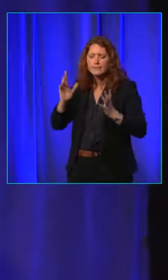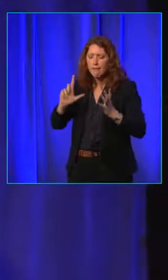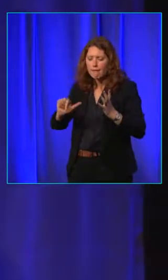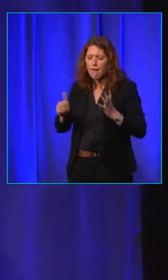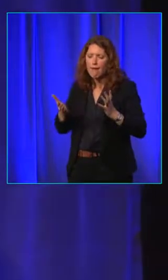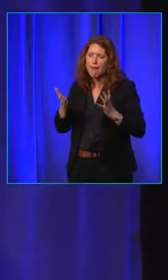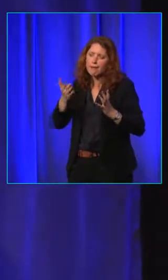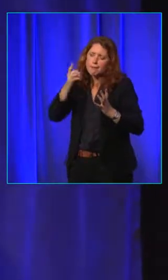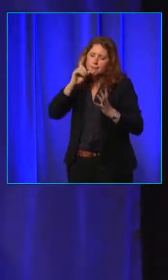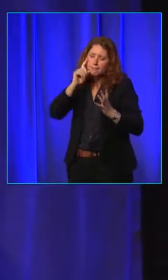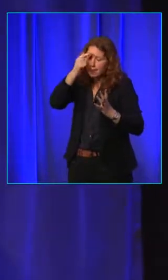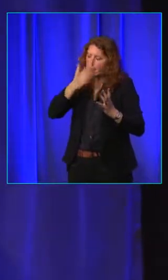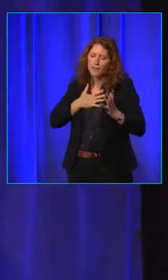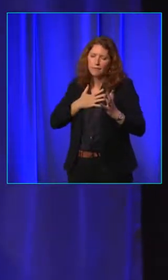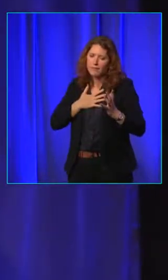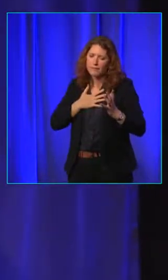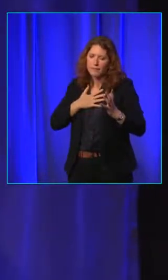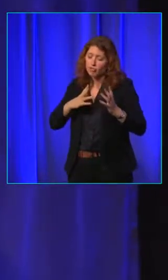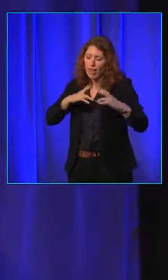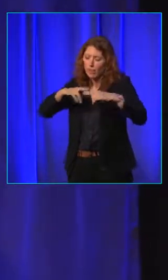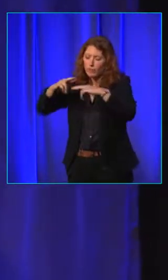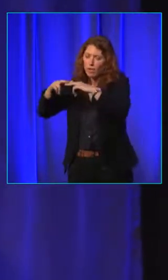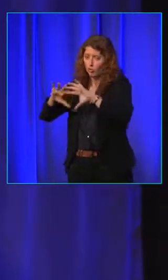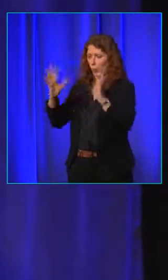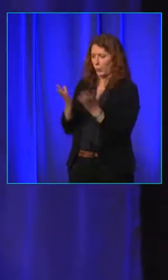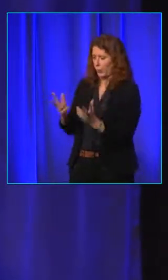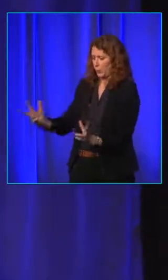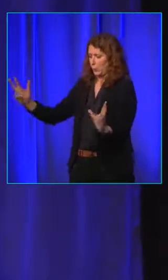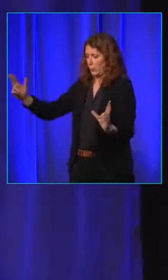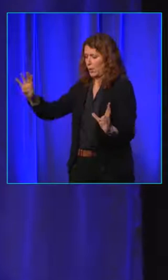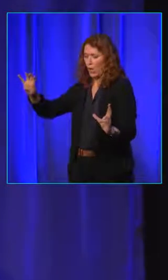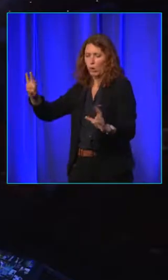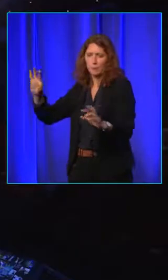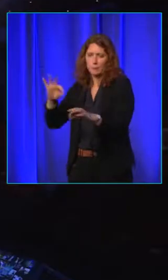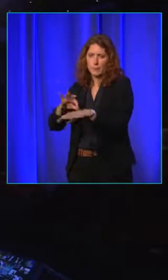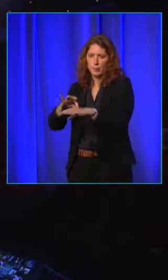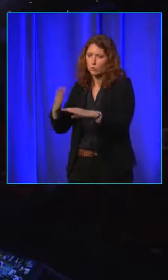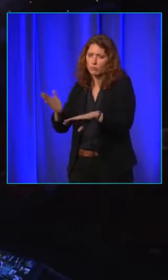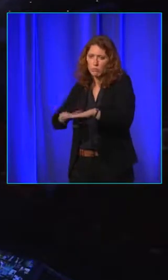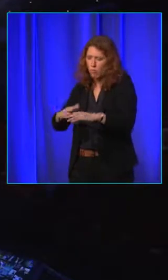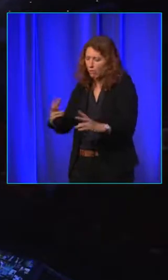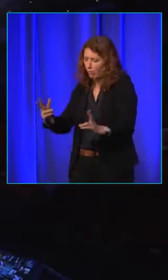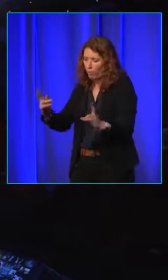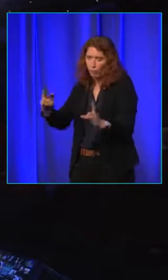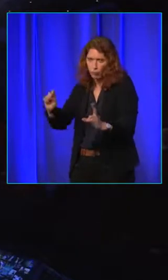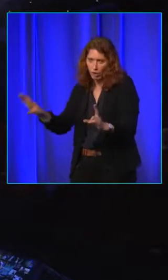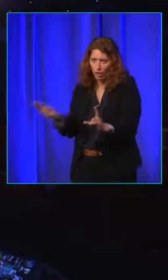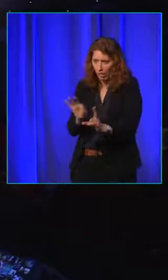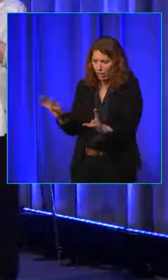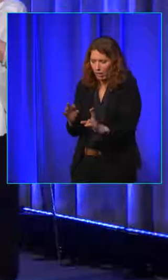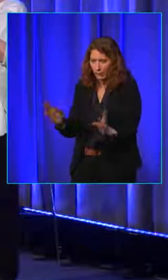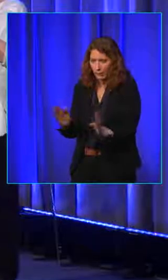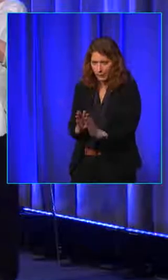un montage, ça a été coupé parce que ça dure 40 minutes, donc ils m'ont coupé. Je pense que là, il est en état d'hypnose quand il fait